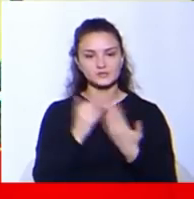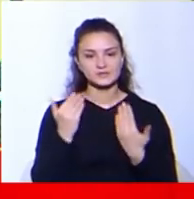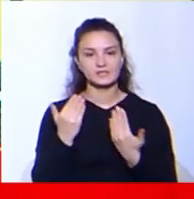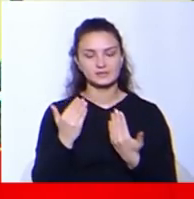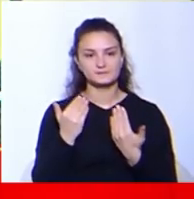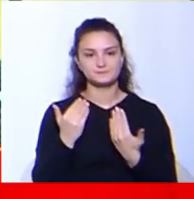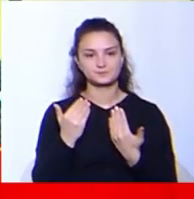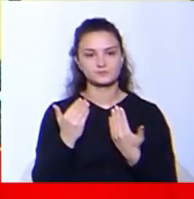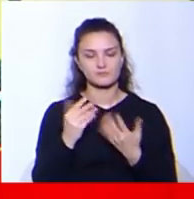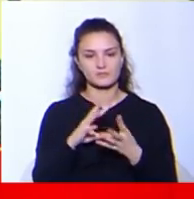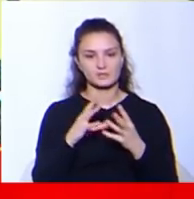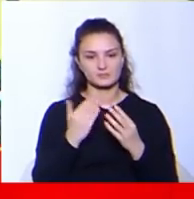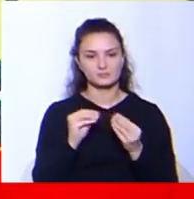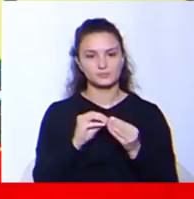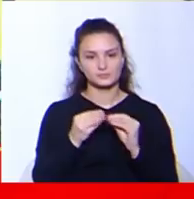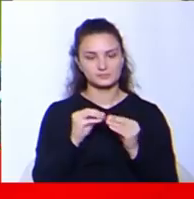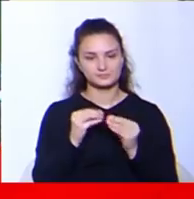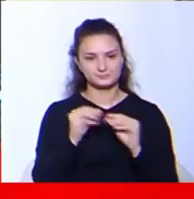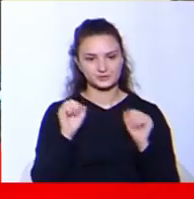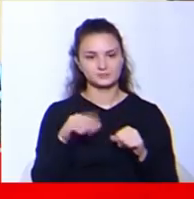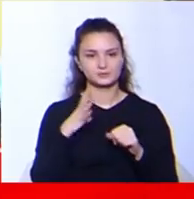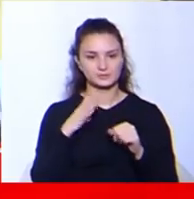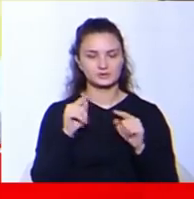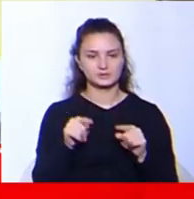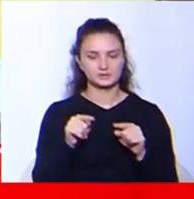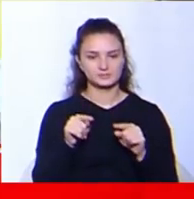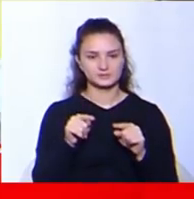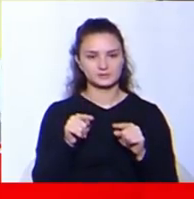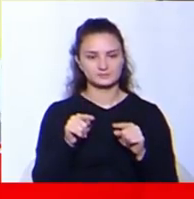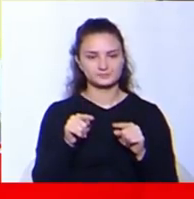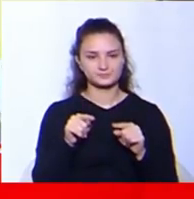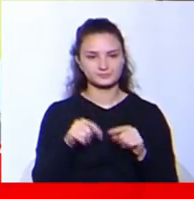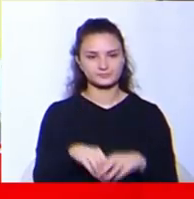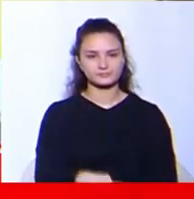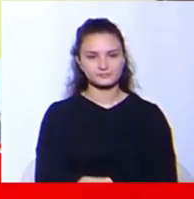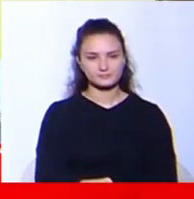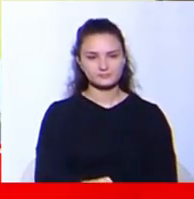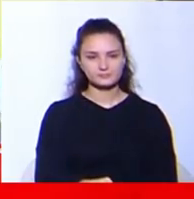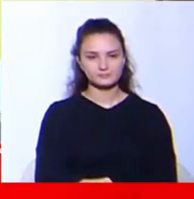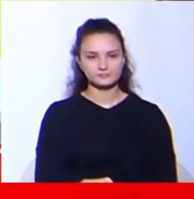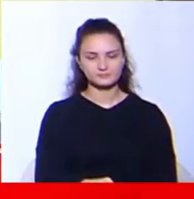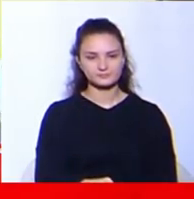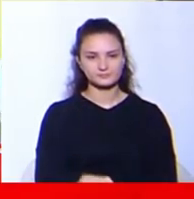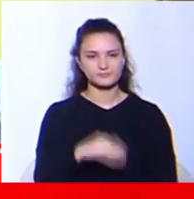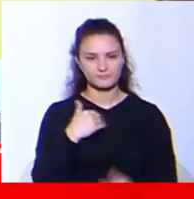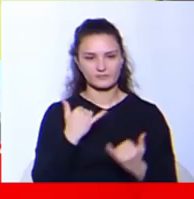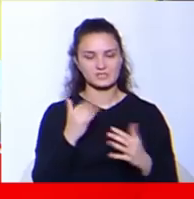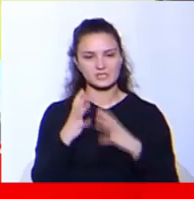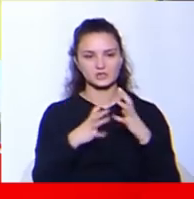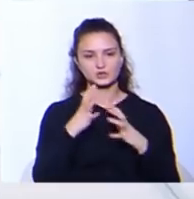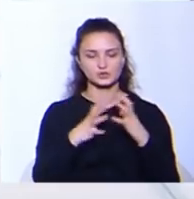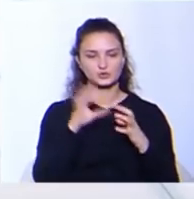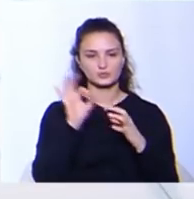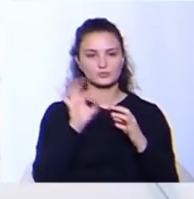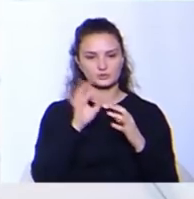თქვენი ძირითადი პრობლემები შეიძლება იყოს ამ ნიშნებით დაშიფრული. ჩვენ ახლა გვაქვს საერთაშორისო